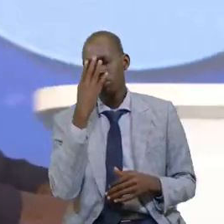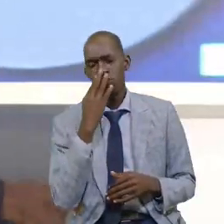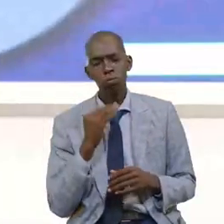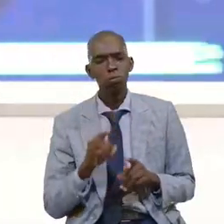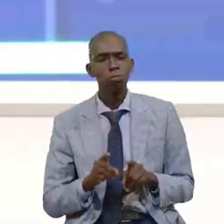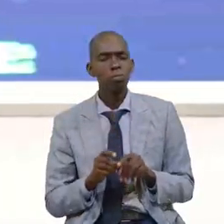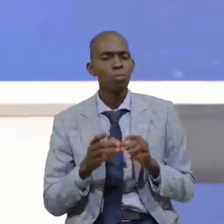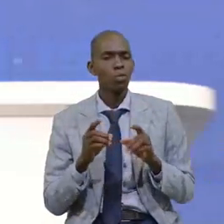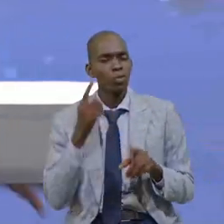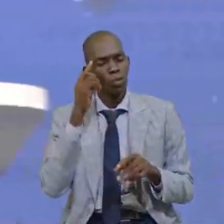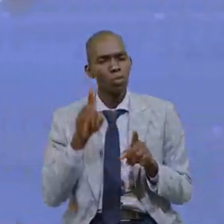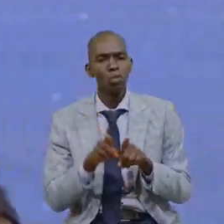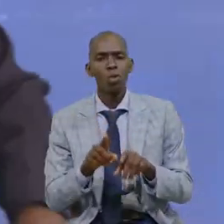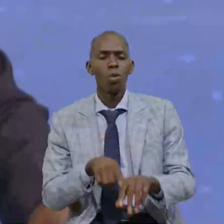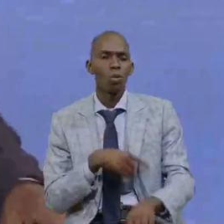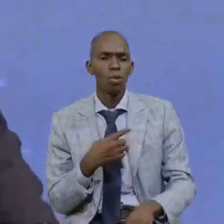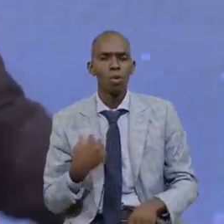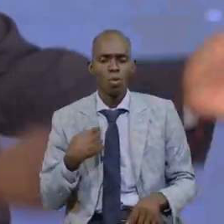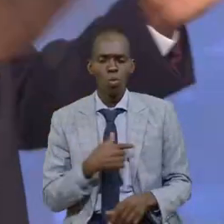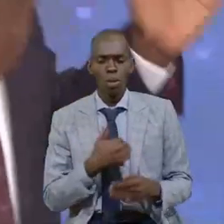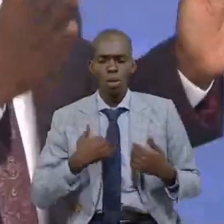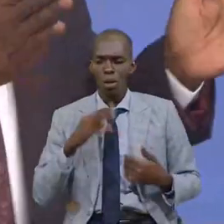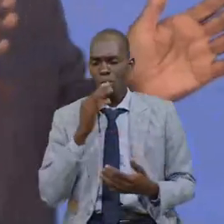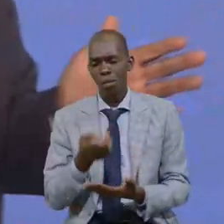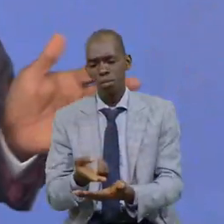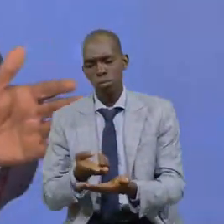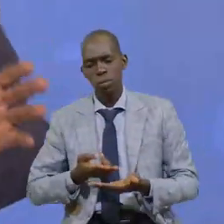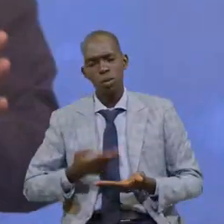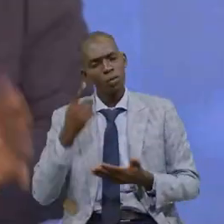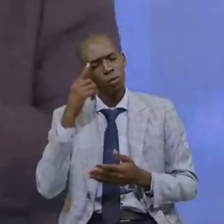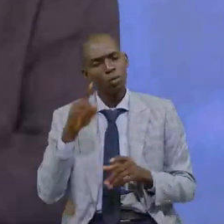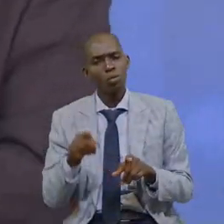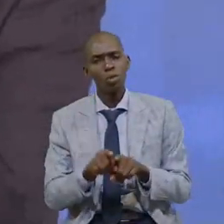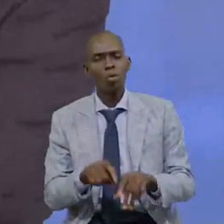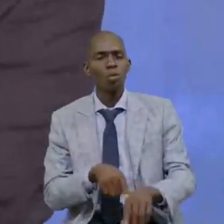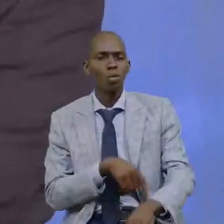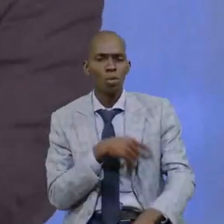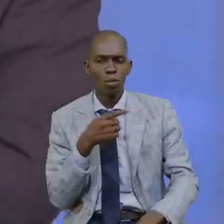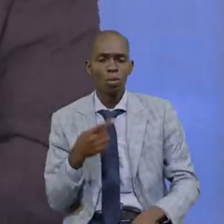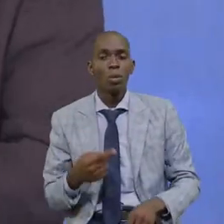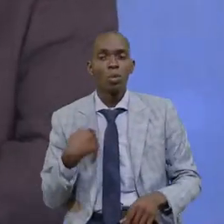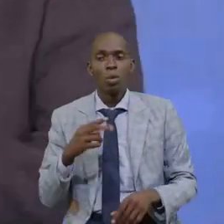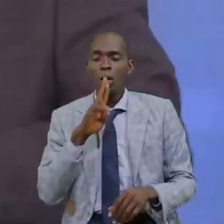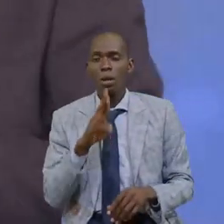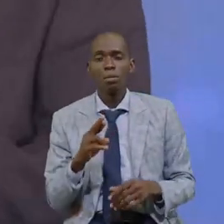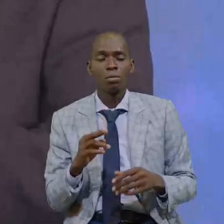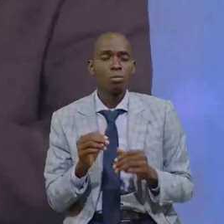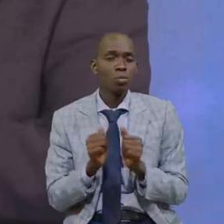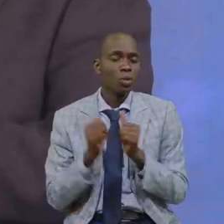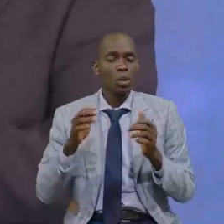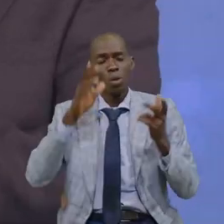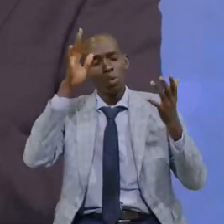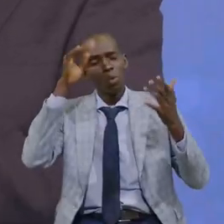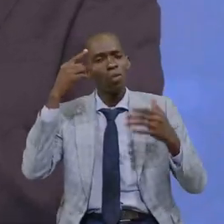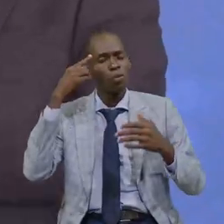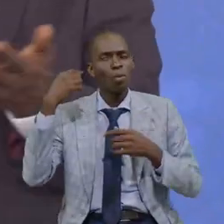Nous avons dormi il y a longtemps. Nous sommes couchés il y a très longtemps. Nous sommes restés désespérés,